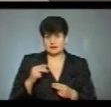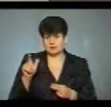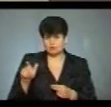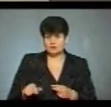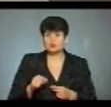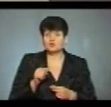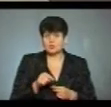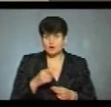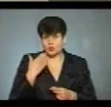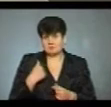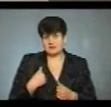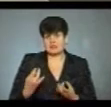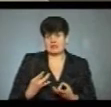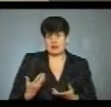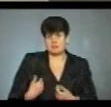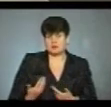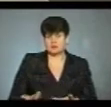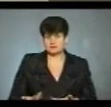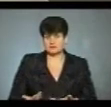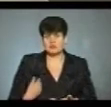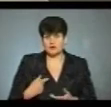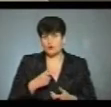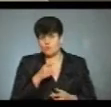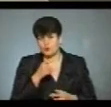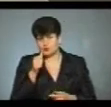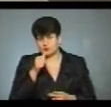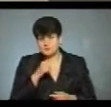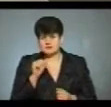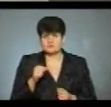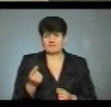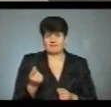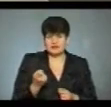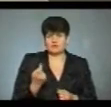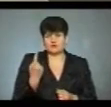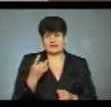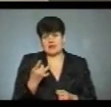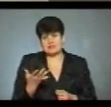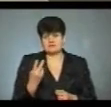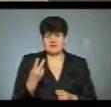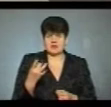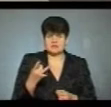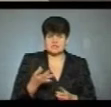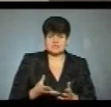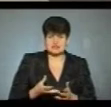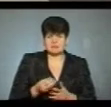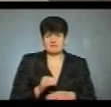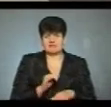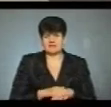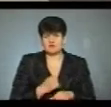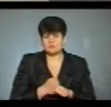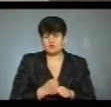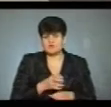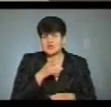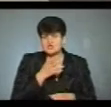тоді, коли він мені потрібен. Я його протягом місяця викликав один раз, два рази і заплатив йому за фактично відпрацьований